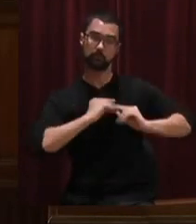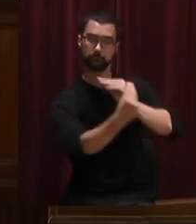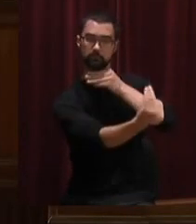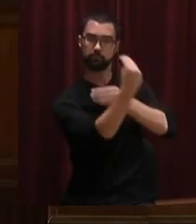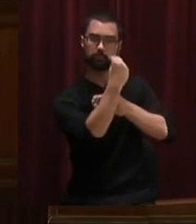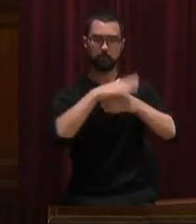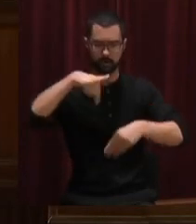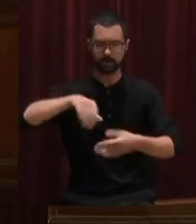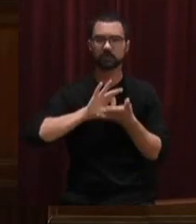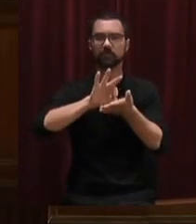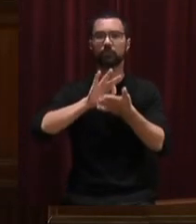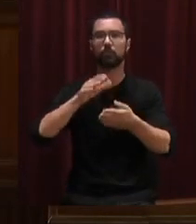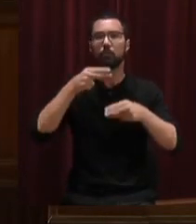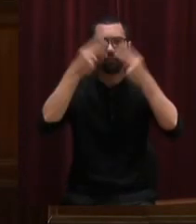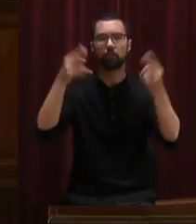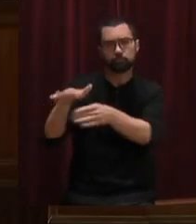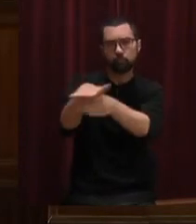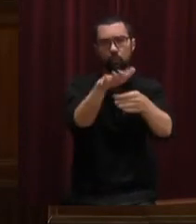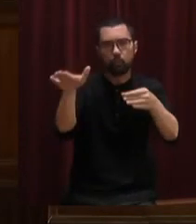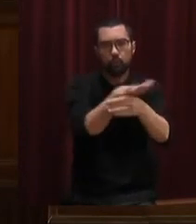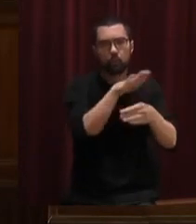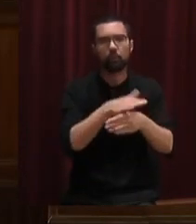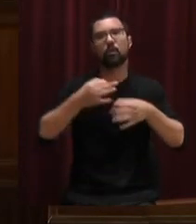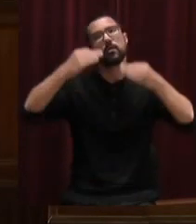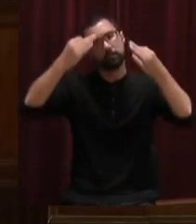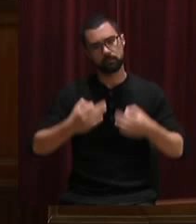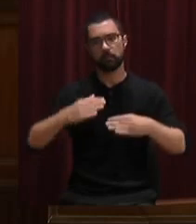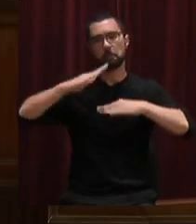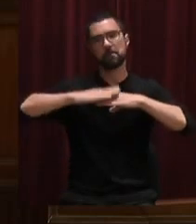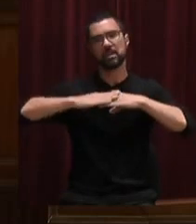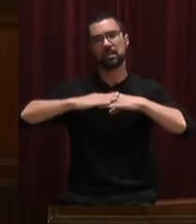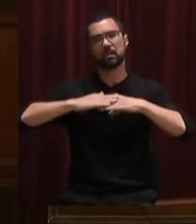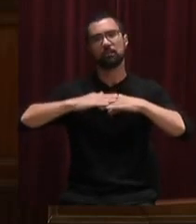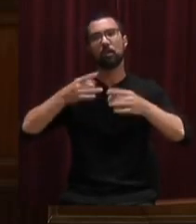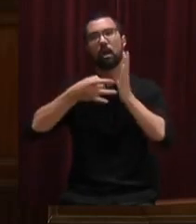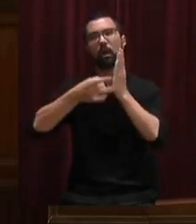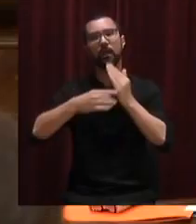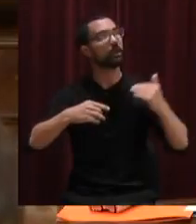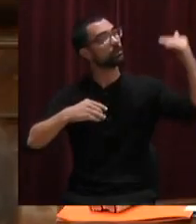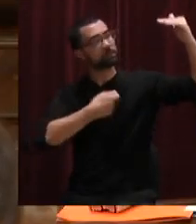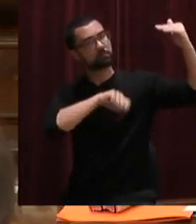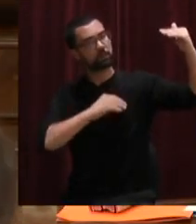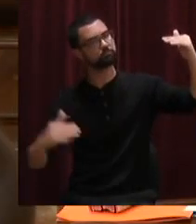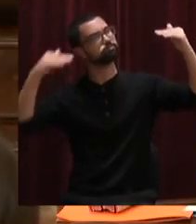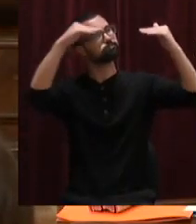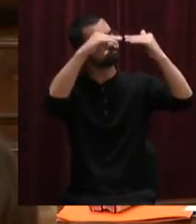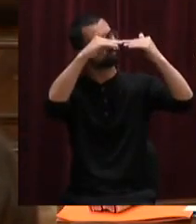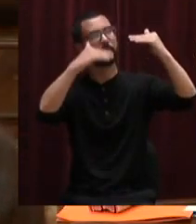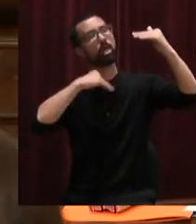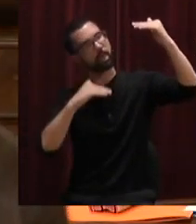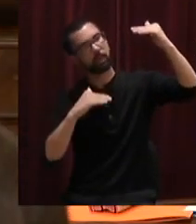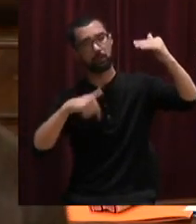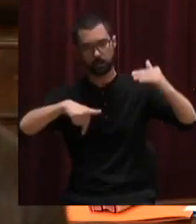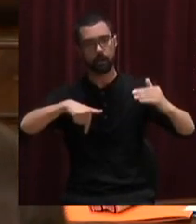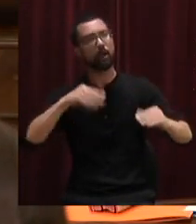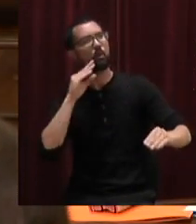oferir uns serveis públics, el manco de la mateixa qualitat que els de la resta de l'Estat. Es tracta de la segona comunitat a l'hora